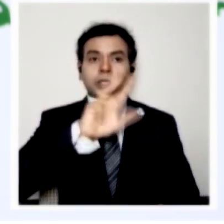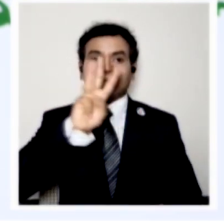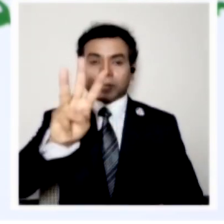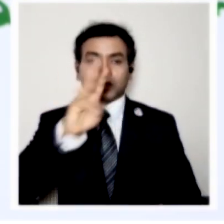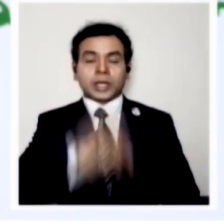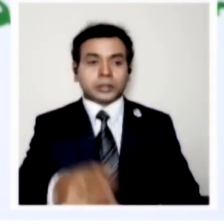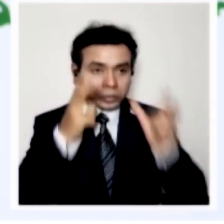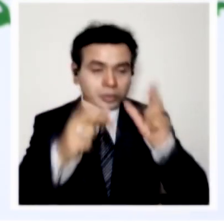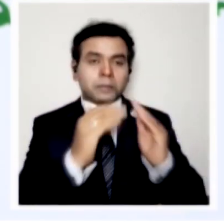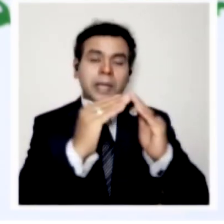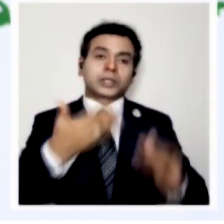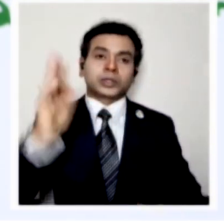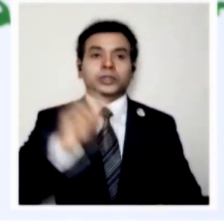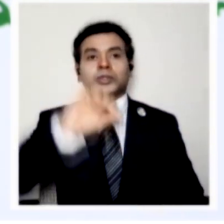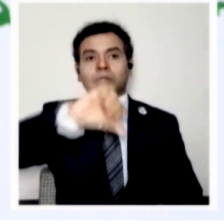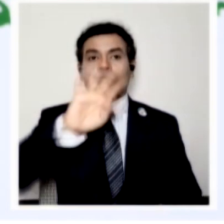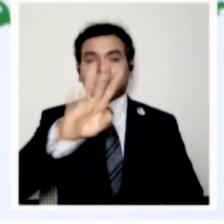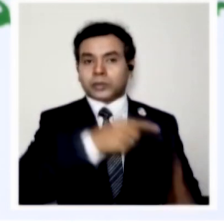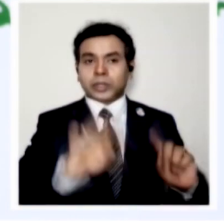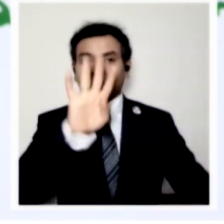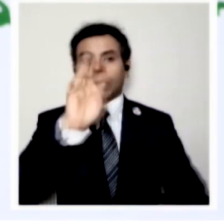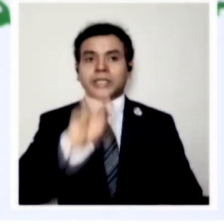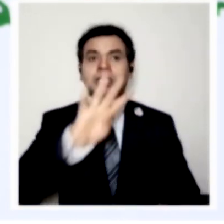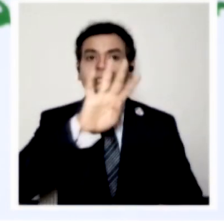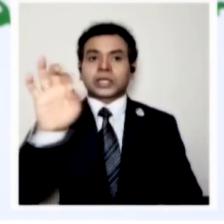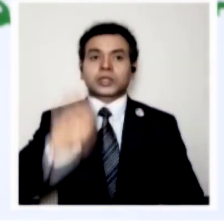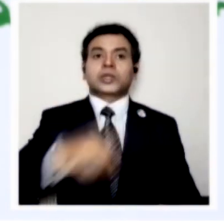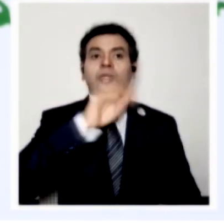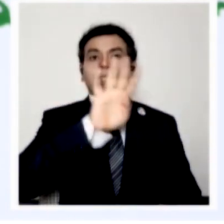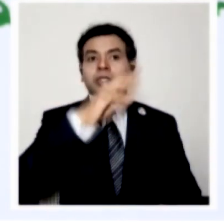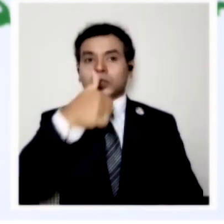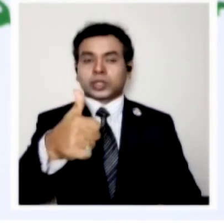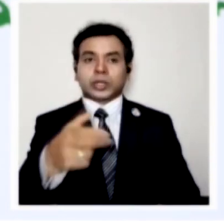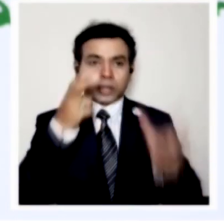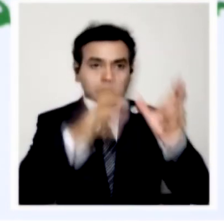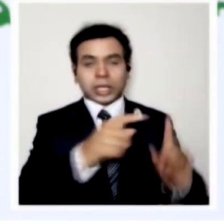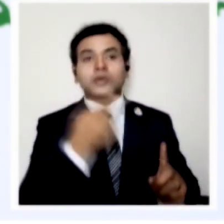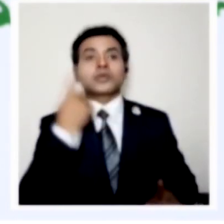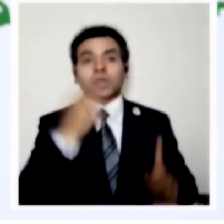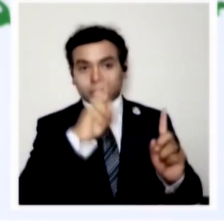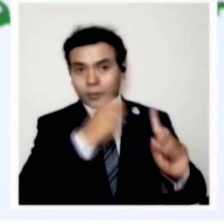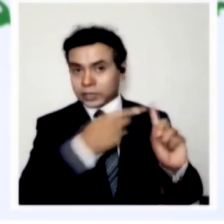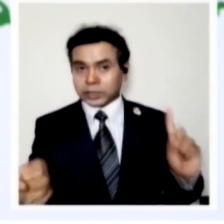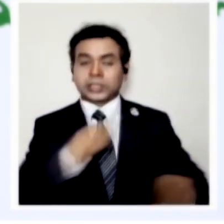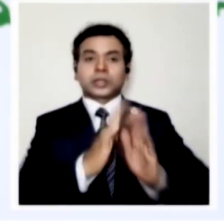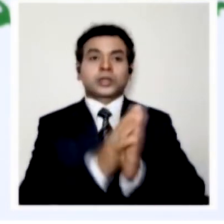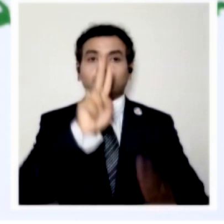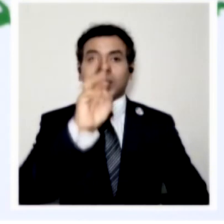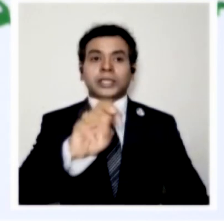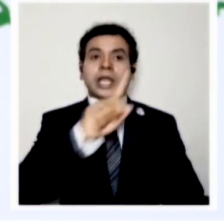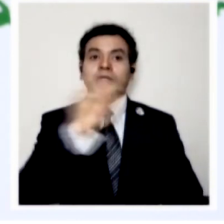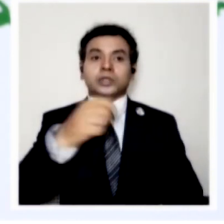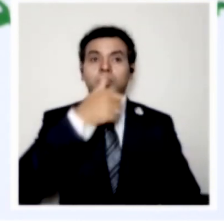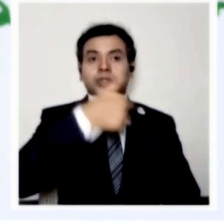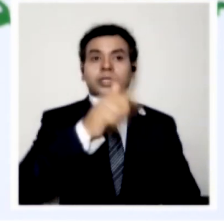24 ঘন্টা আইসোলেশনে 253 জন, ছাড় পেয়েছেন 94 জন। বর্তমানে আইসোলেশনে 4,446 জন এবং